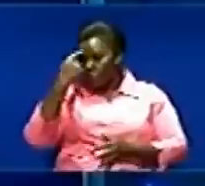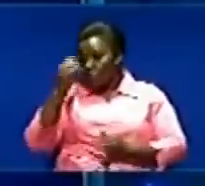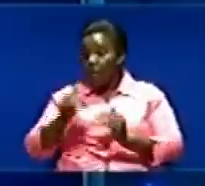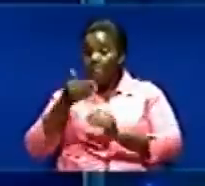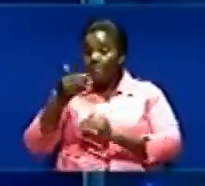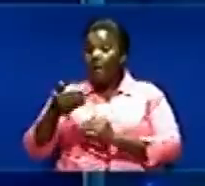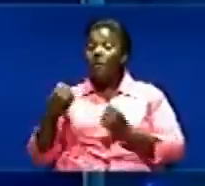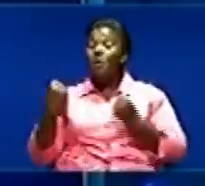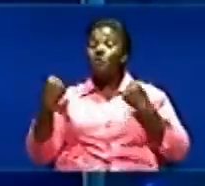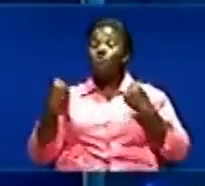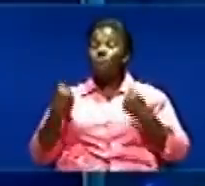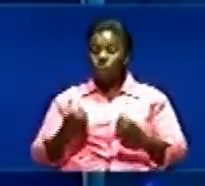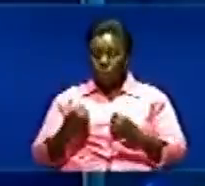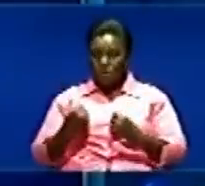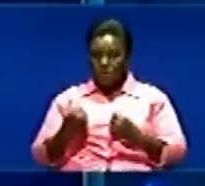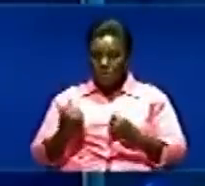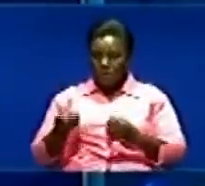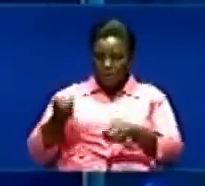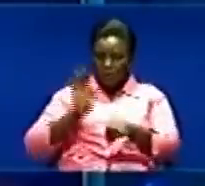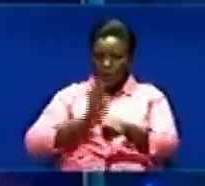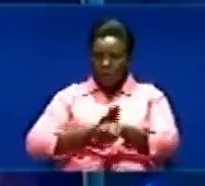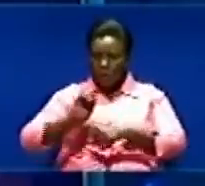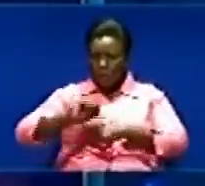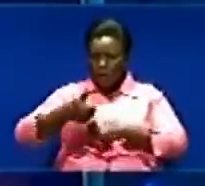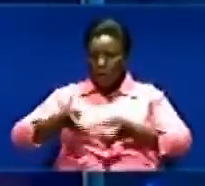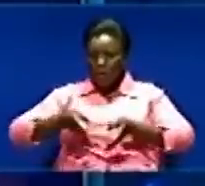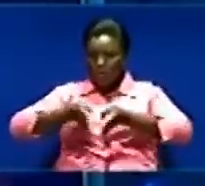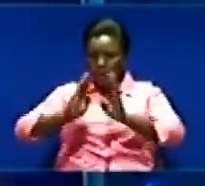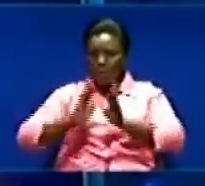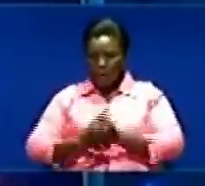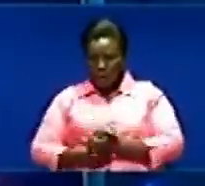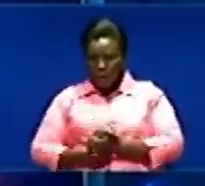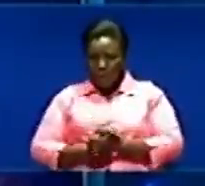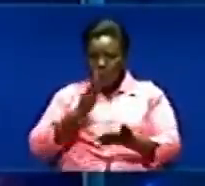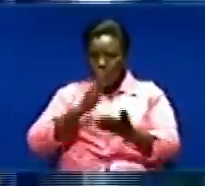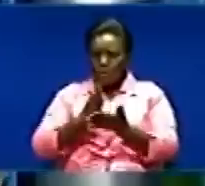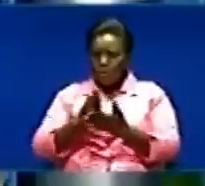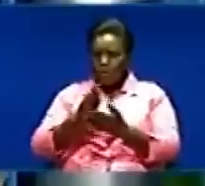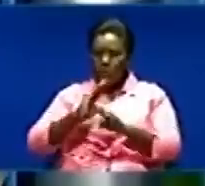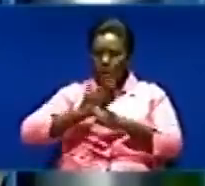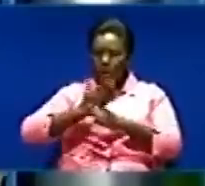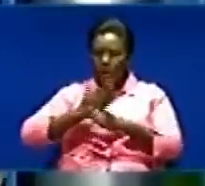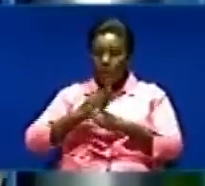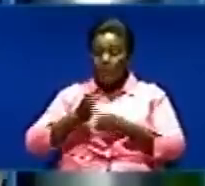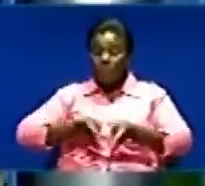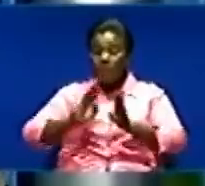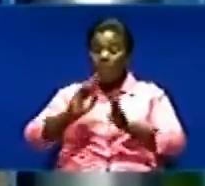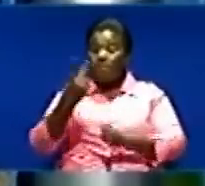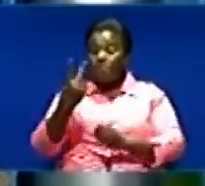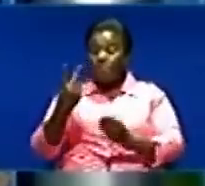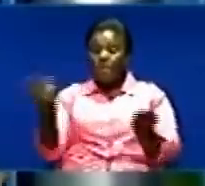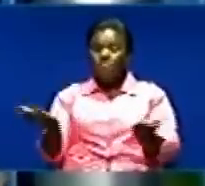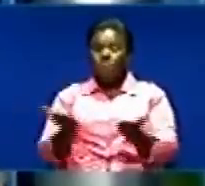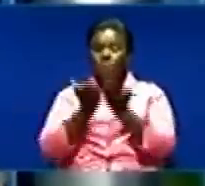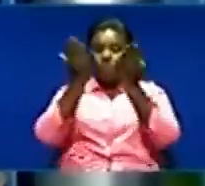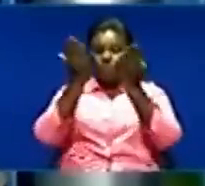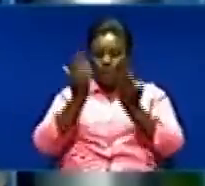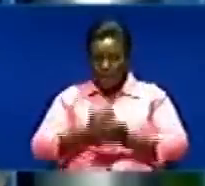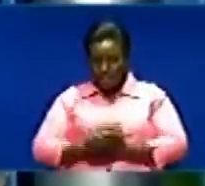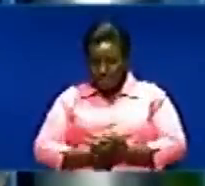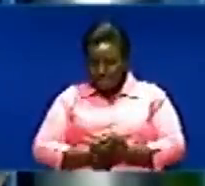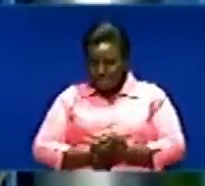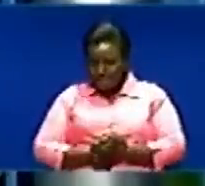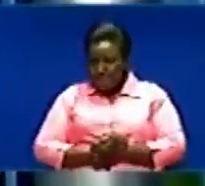za wataalamu wa wakala wa barabara TANROADS kuimarisha barabara mbili kwa muda. Jitihada za serikali zinaelezwa kuchangia